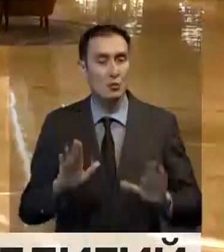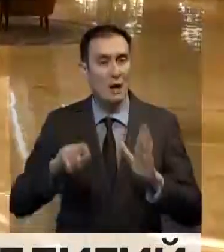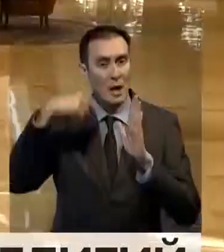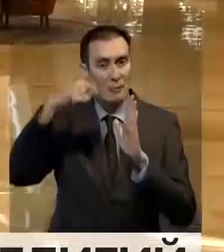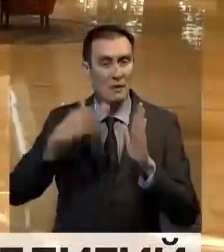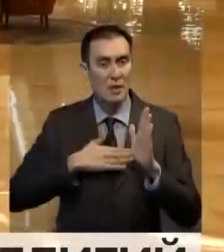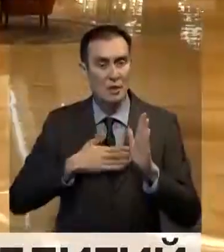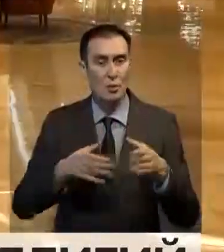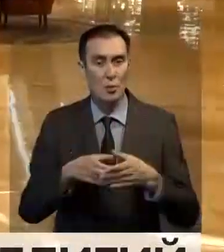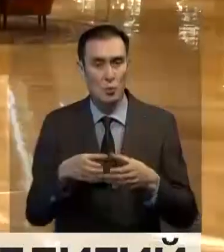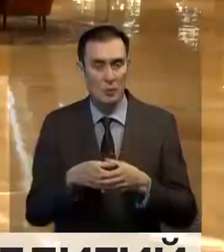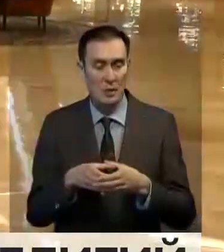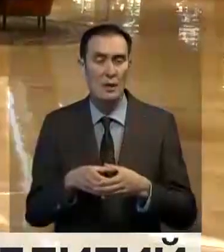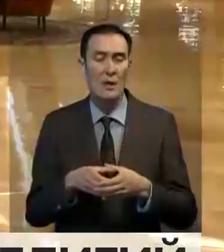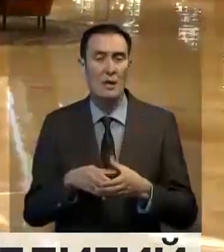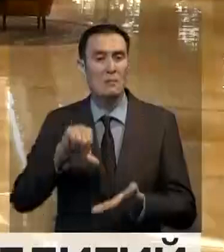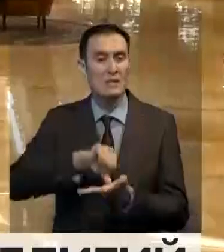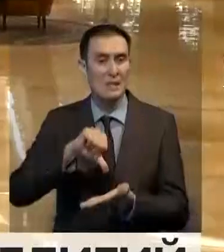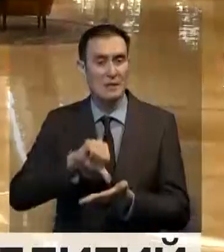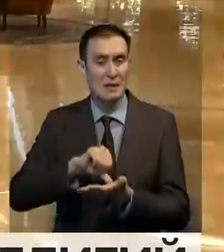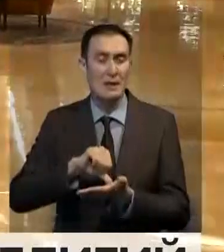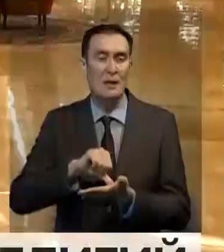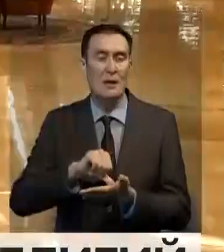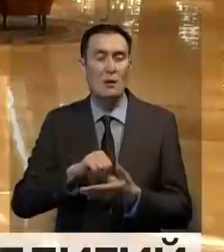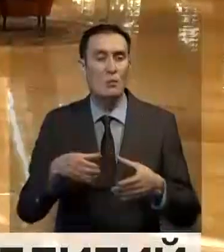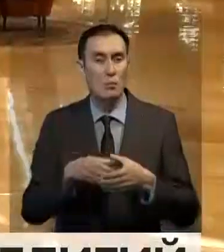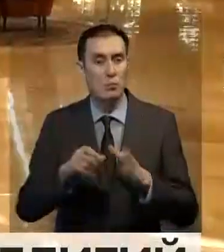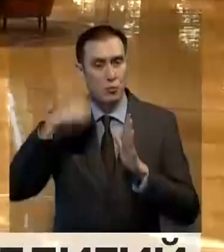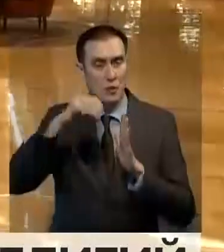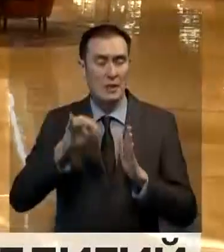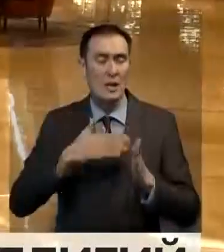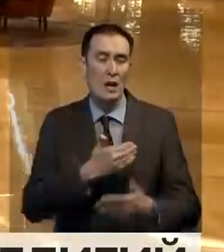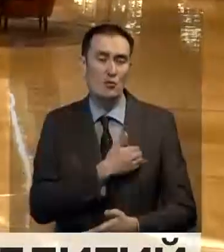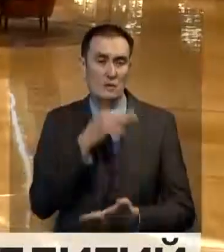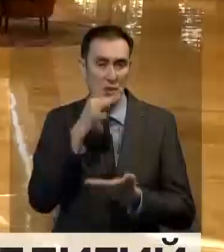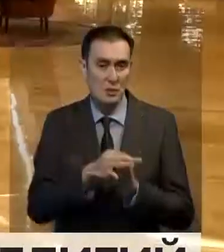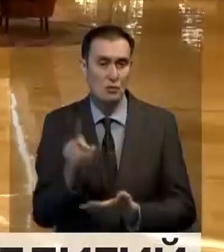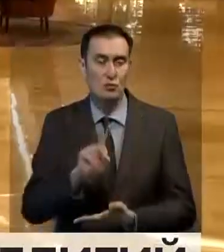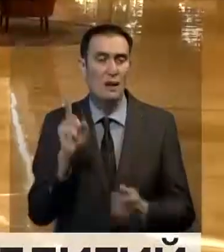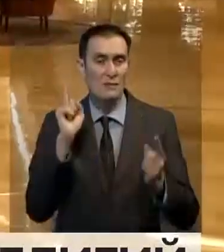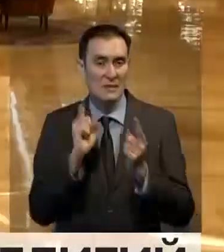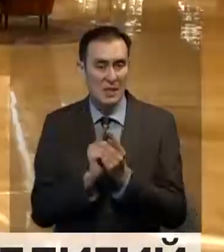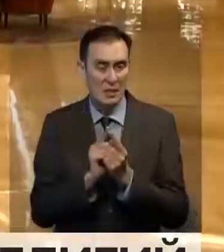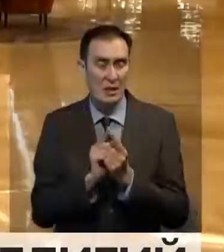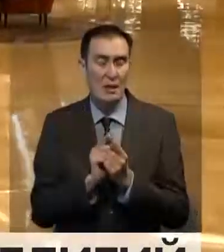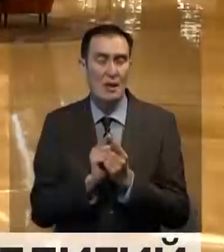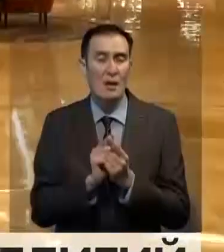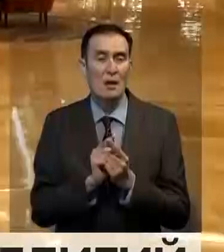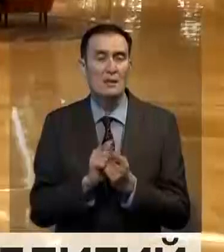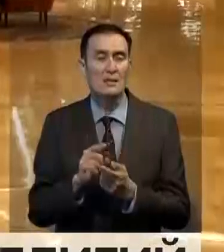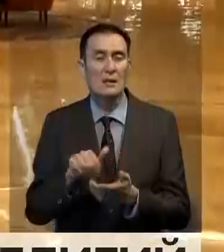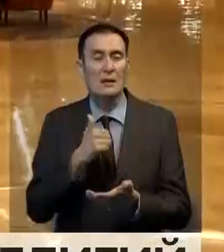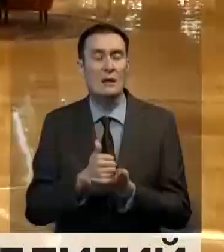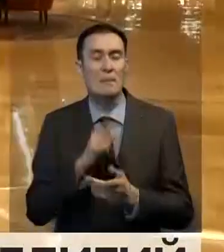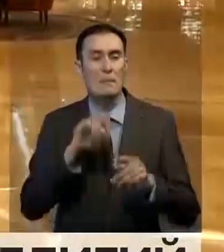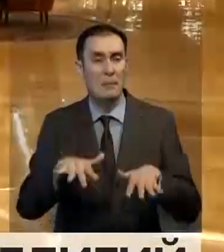оператор нашей съемочной группы, как представитель папского пула. И я хочу сказать, что на встрече понтифика с главой Сената